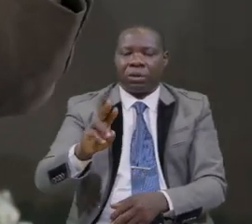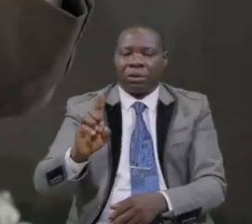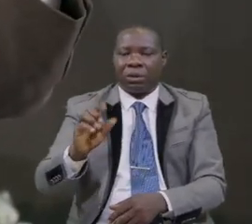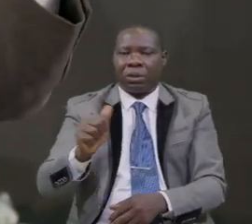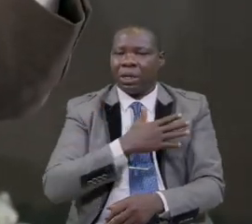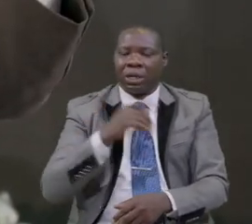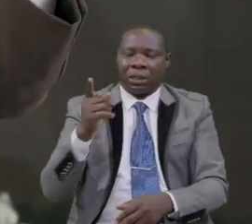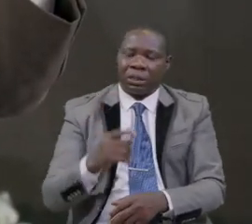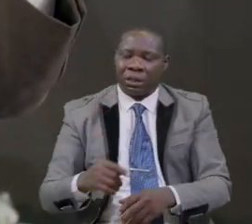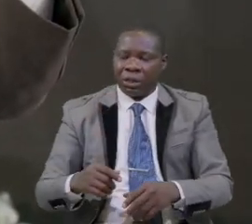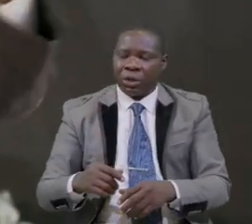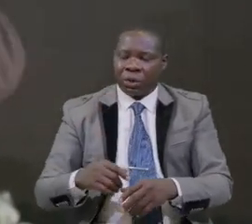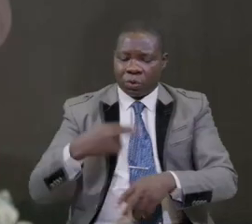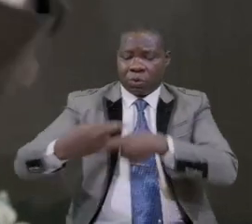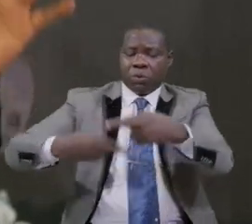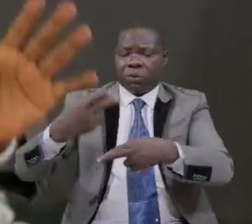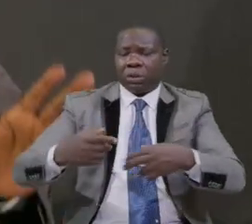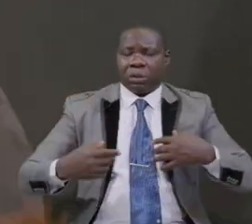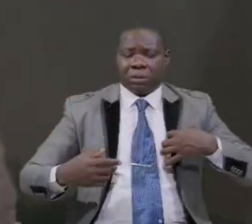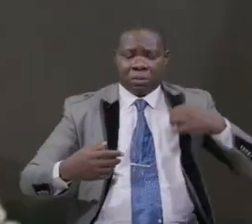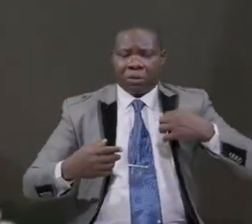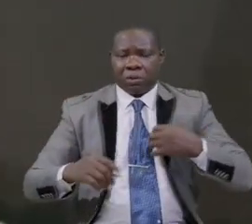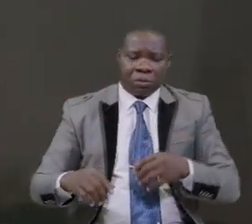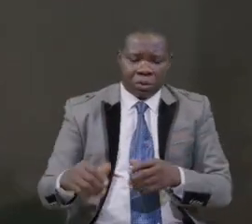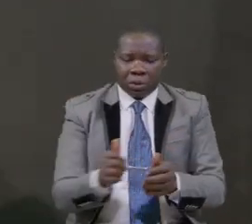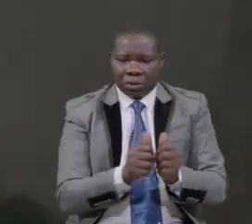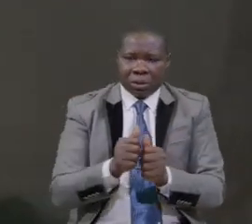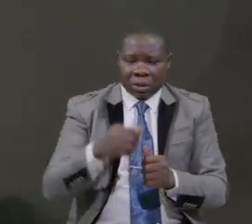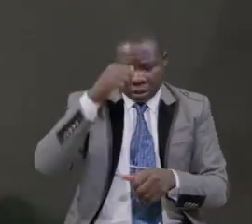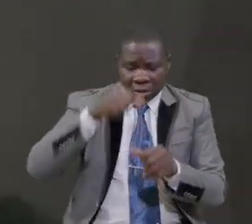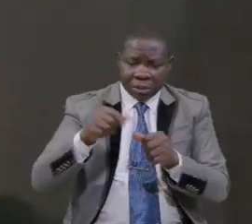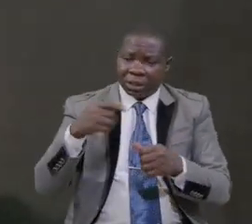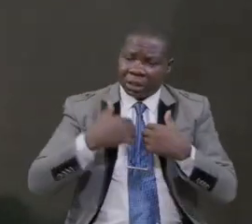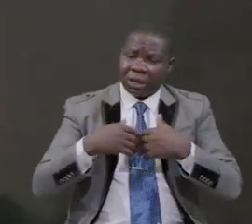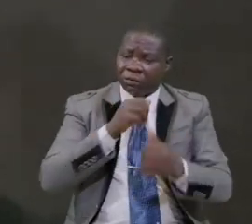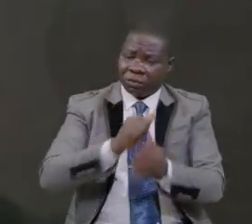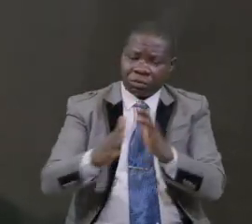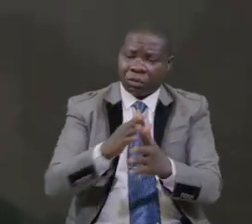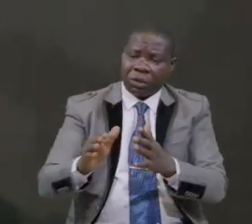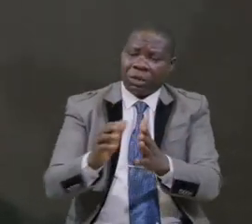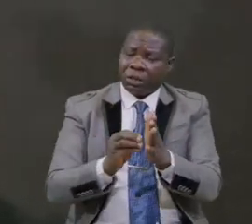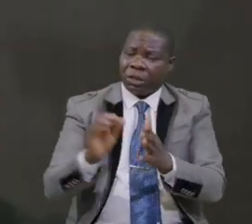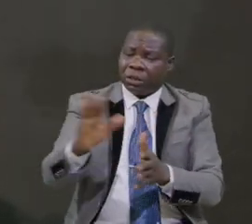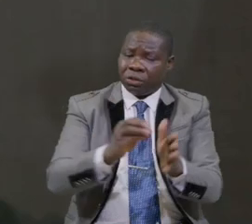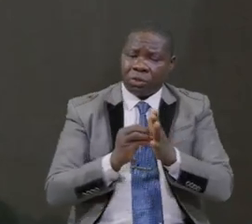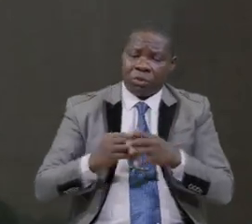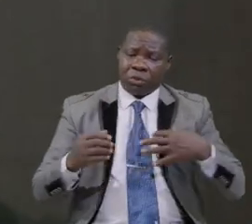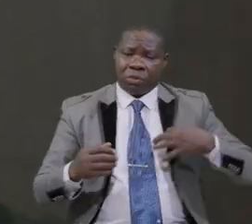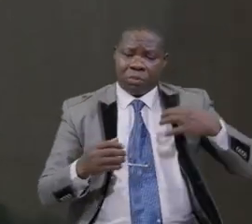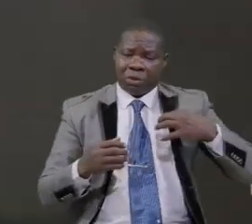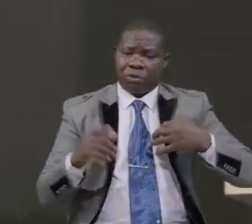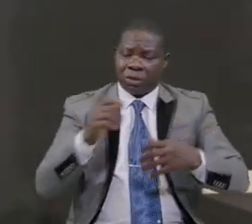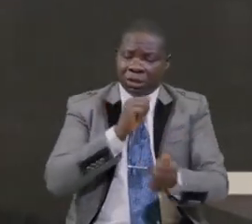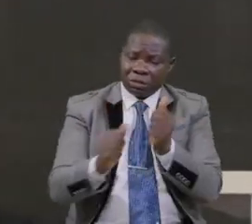il avait jeté son manteau à lui. Et il s'en est débarrassé. Il s'était débarrassé du manteau